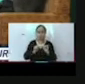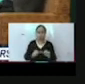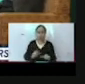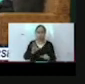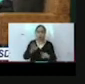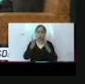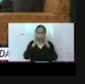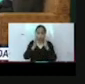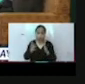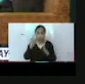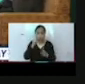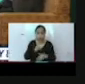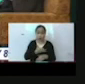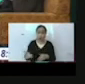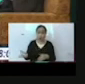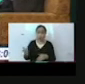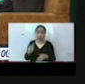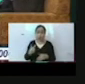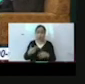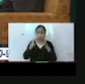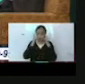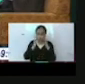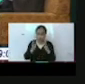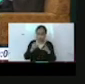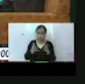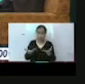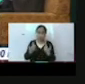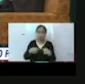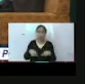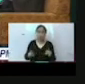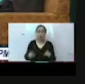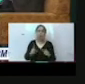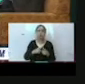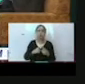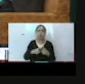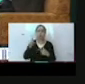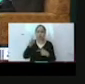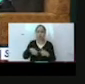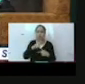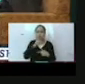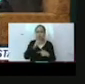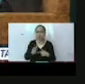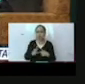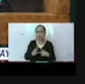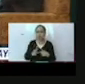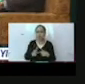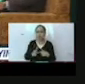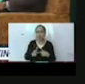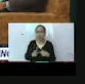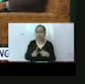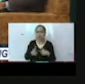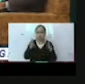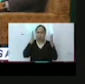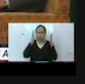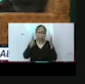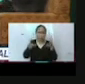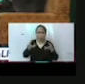makarating ka doon sa papatunguhan mo, huwag kang dadaan sa isang bagay na hindi papunta doon sa papatunguhan mo.